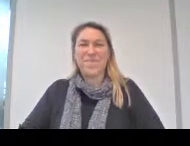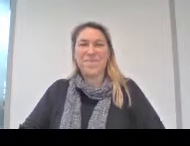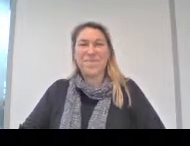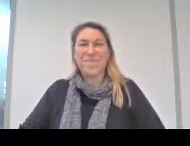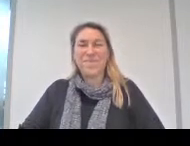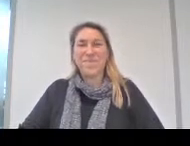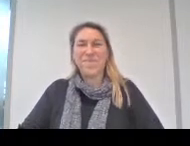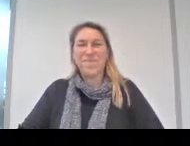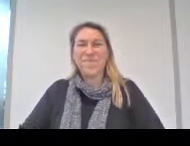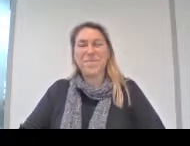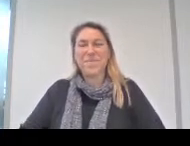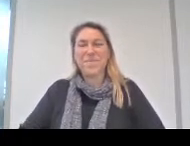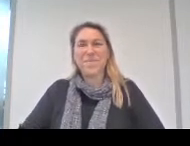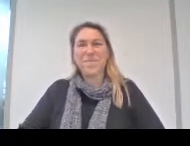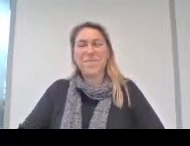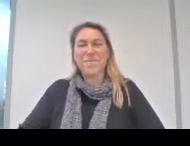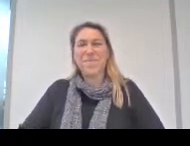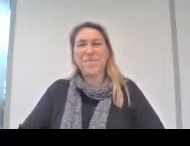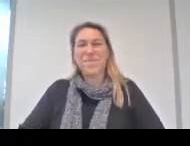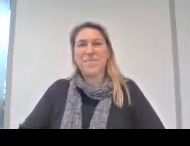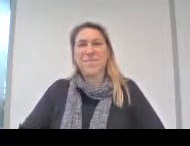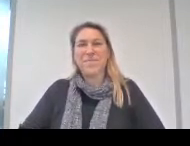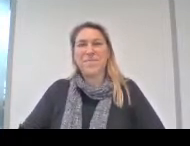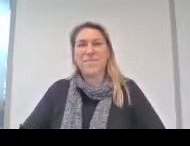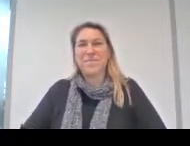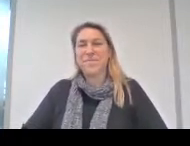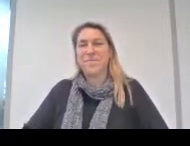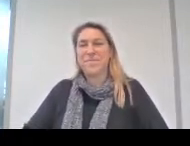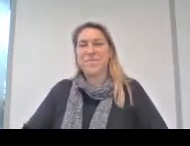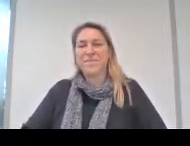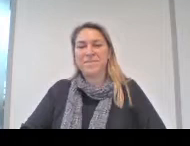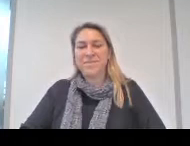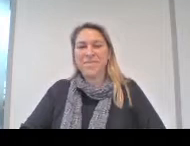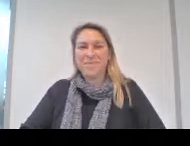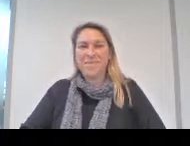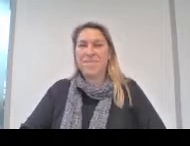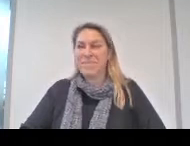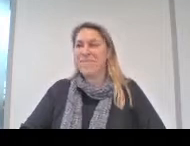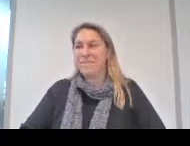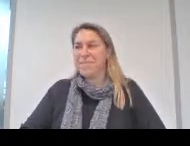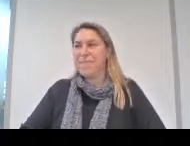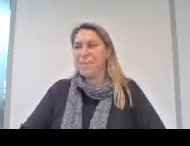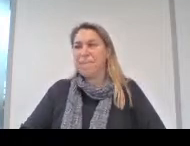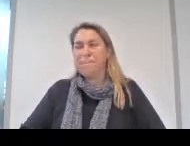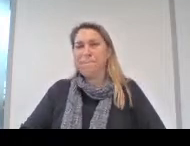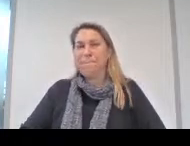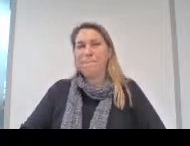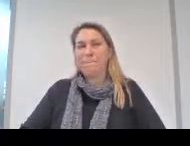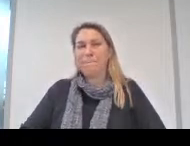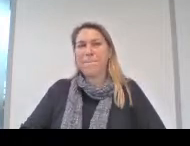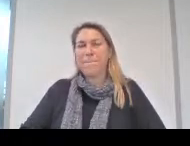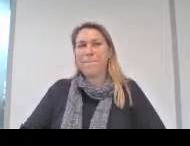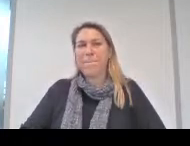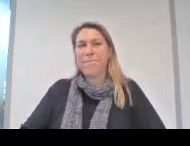France, mais c'est aussi la neuvième région européenne qui génère à peu près 161 millions de nuitées touristiques par an.